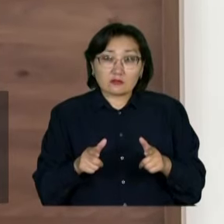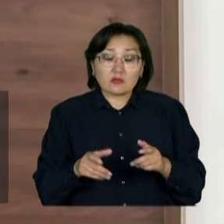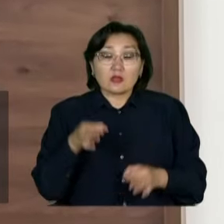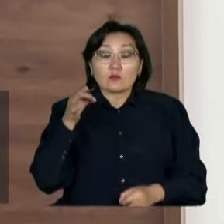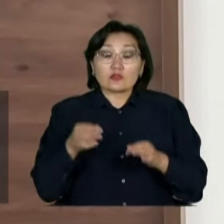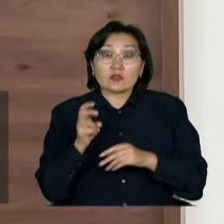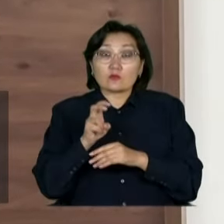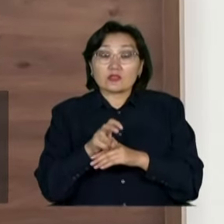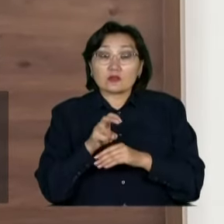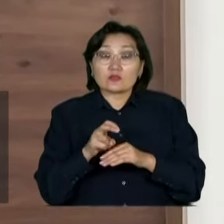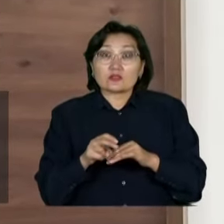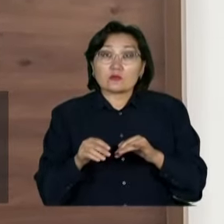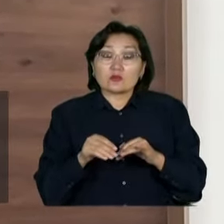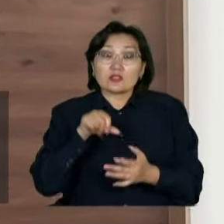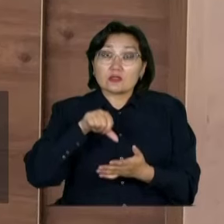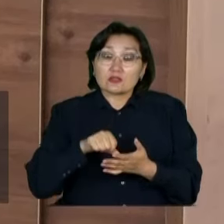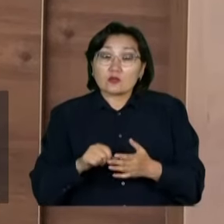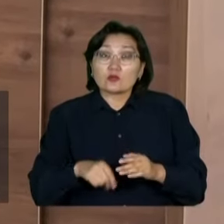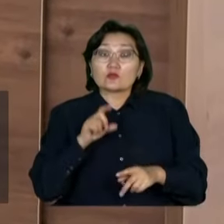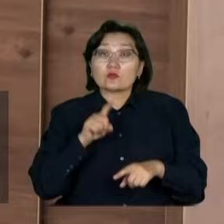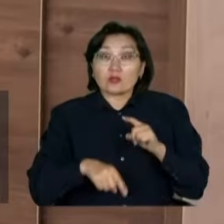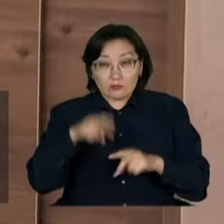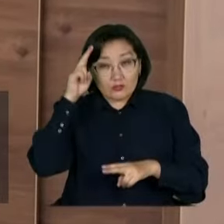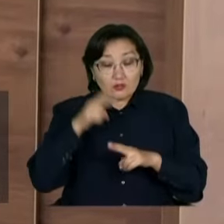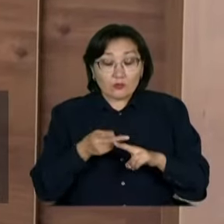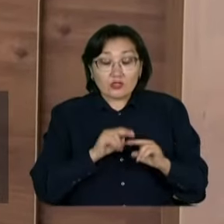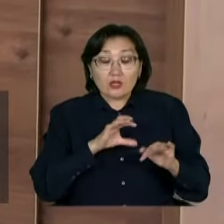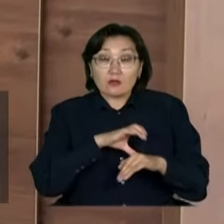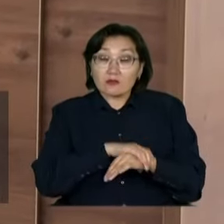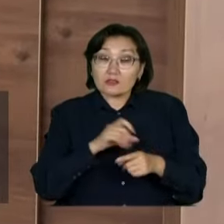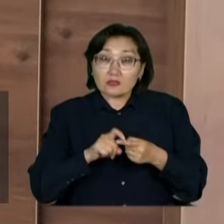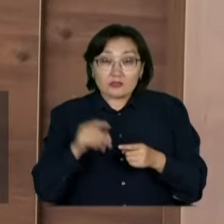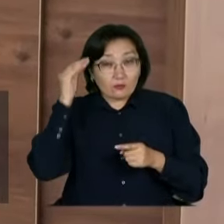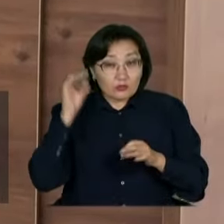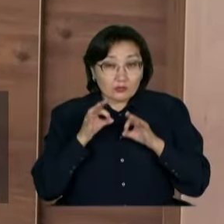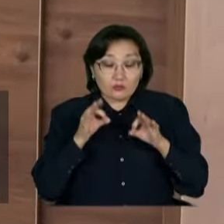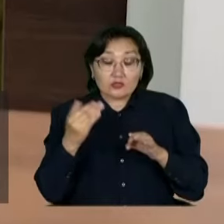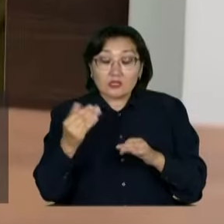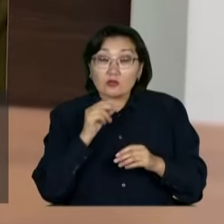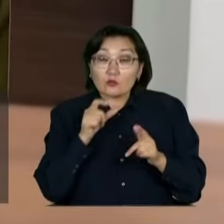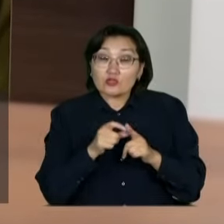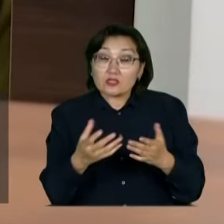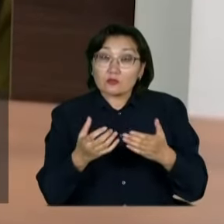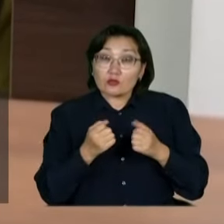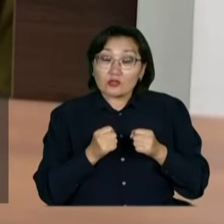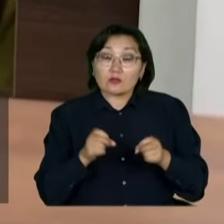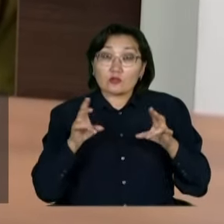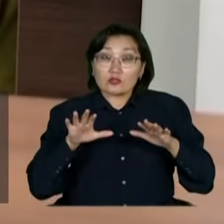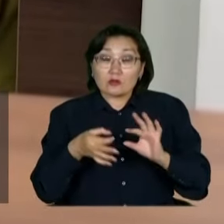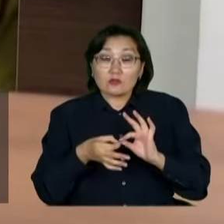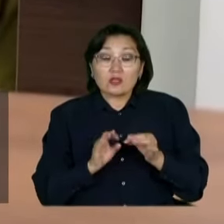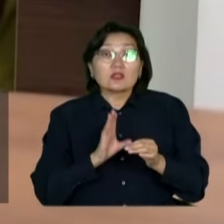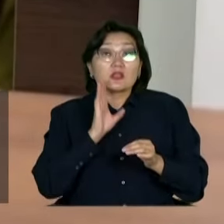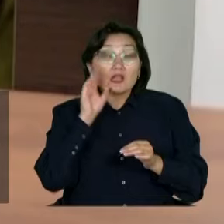Сотқа келген марқұмның азаматтық өкілі әрі туған ағасы аталған жайтқа қатысты пікір білдірді. Жәбірленуші тараптан сөз алған ол оқиғаның болғанын